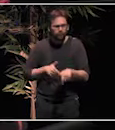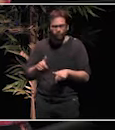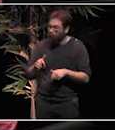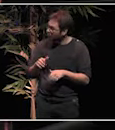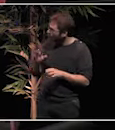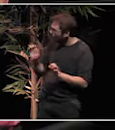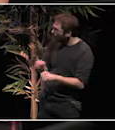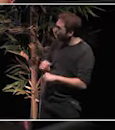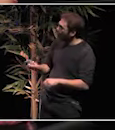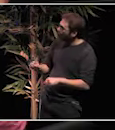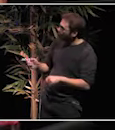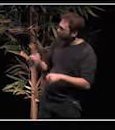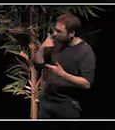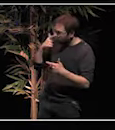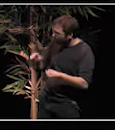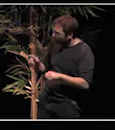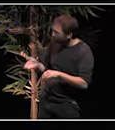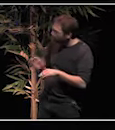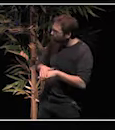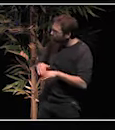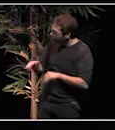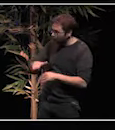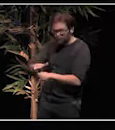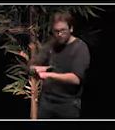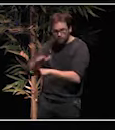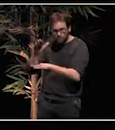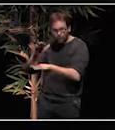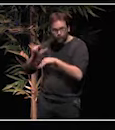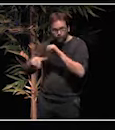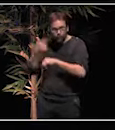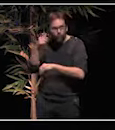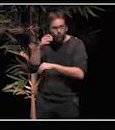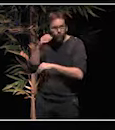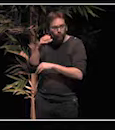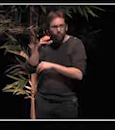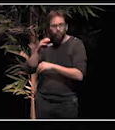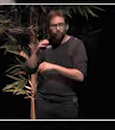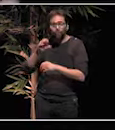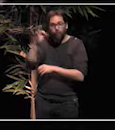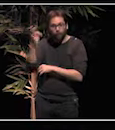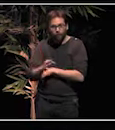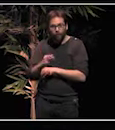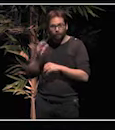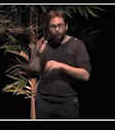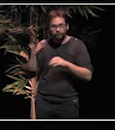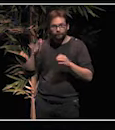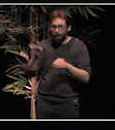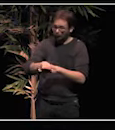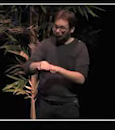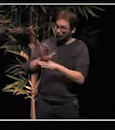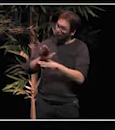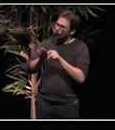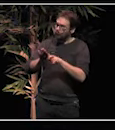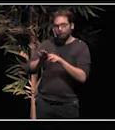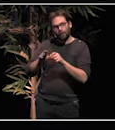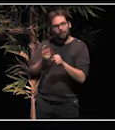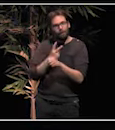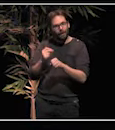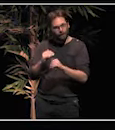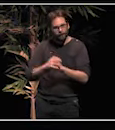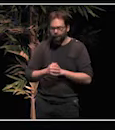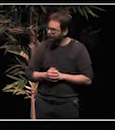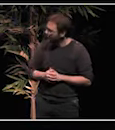spectaculaire, vous ne voyez pas forcément très bien, mais elle est quand même à une pente de 12%. Donc ça fait une montée quand même, une belle, belle petite montée. Et donc 10 000